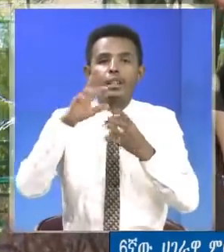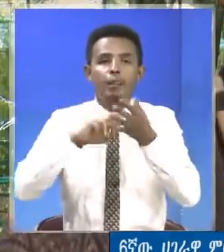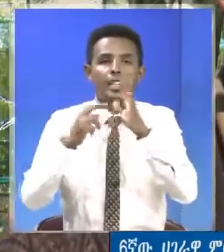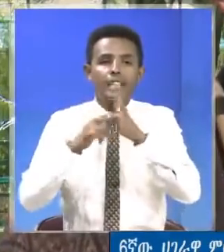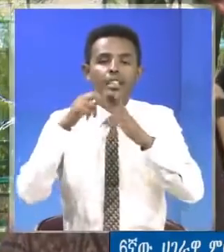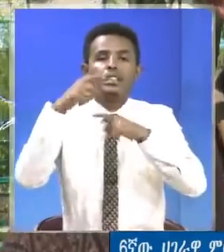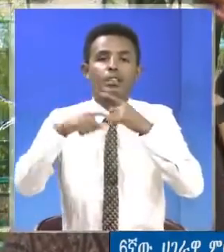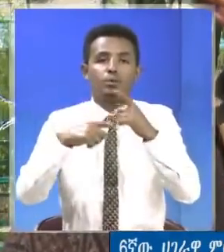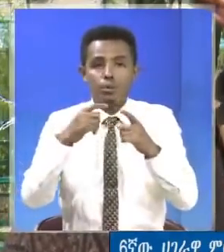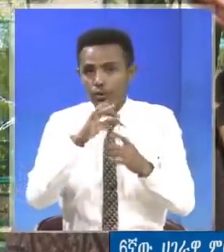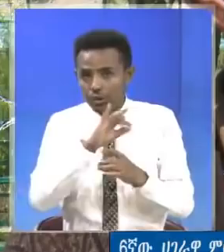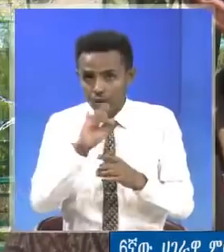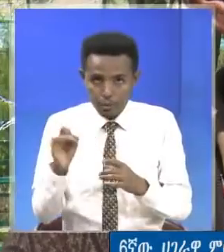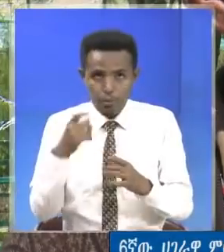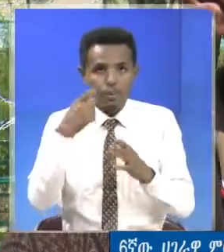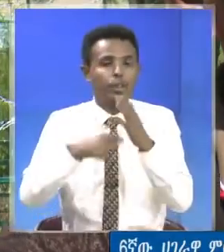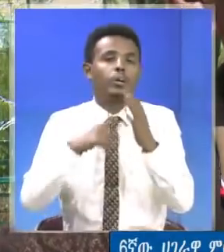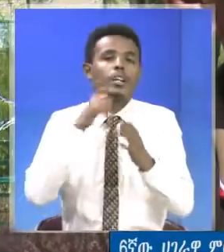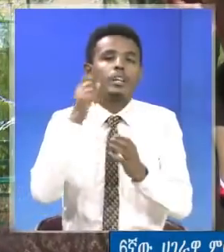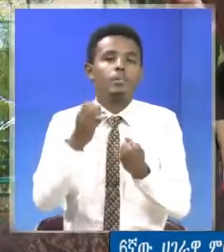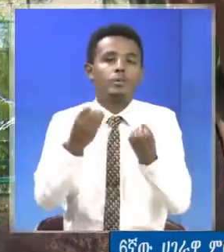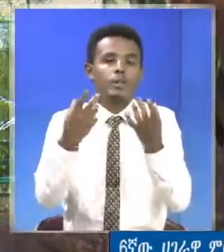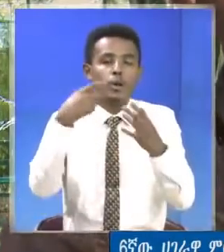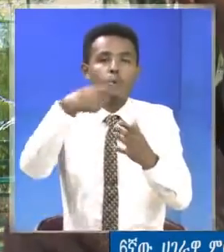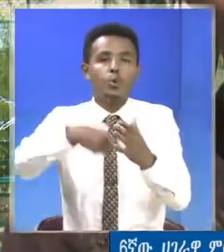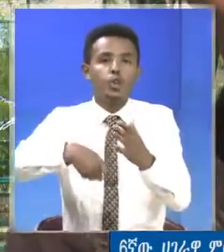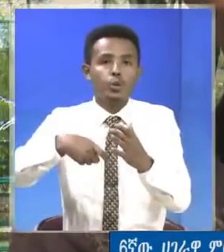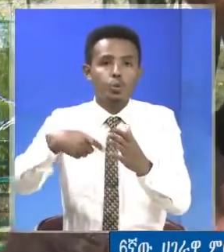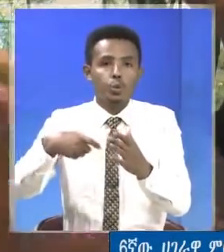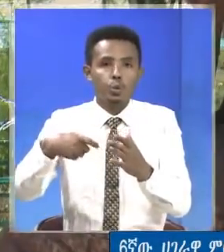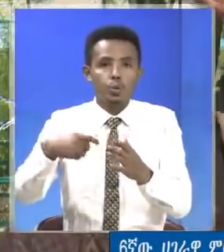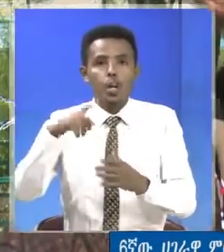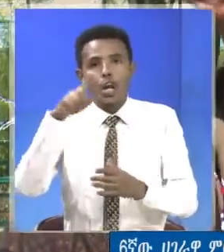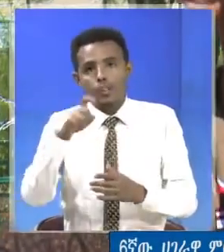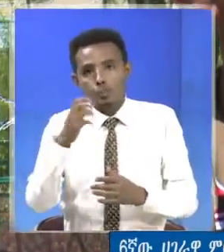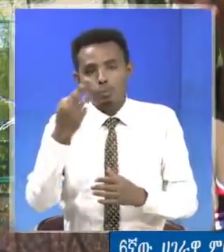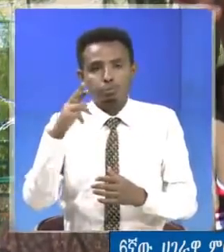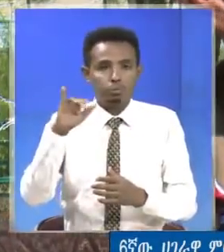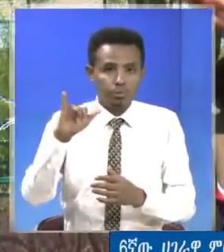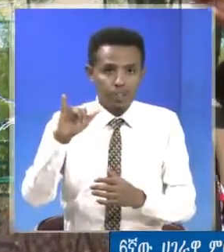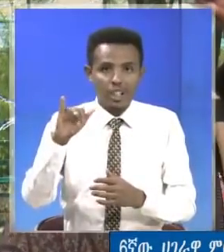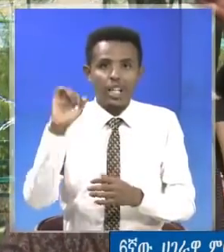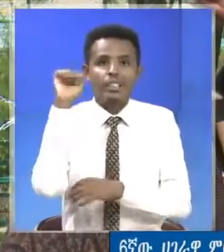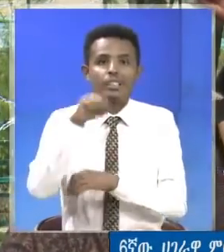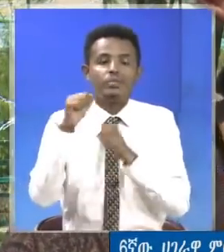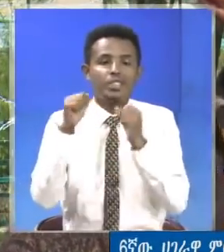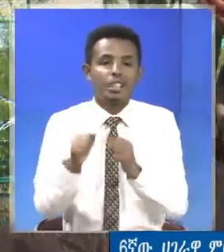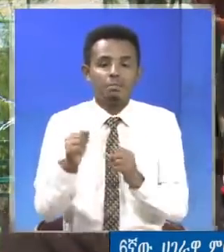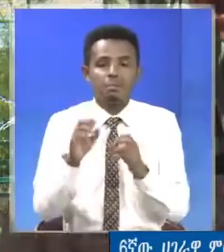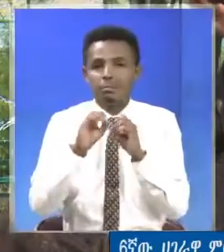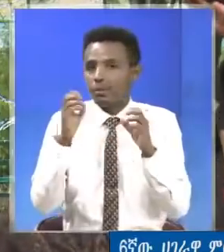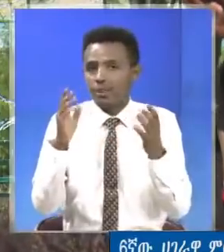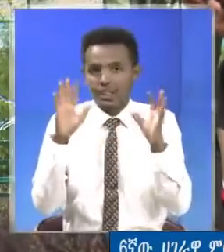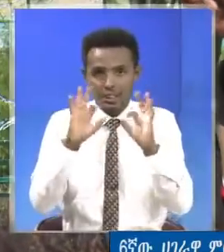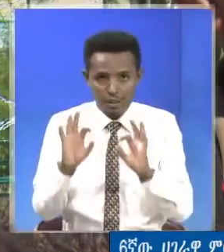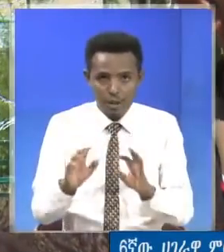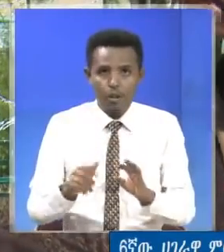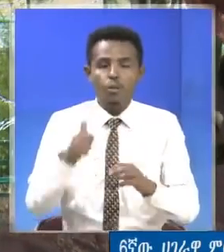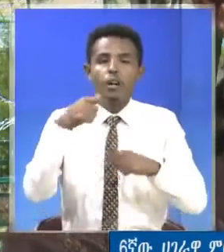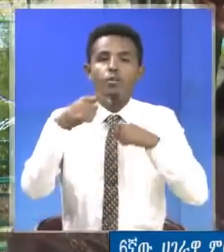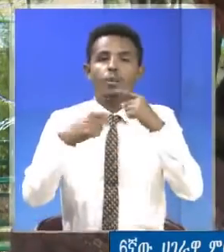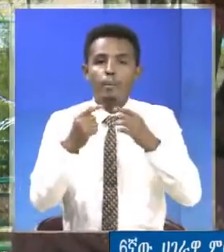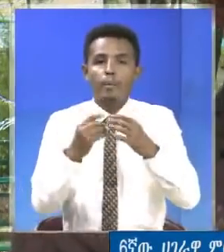አይደለም። በአብዛኛው ውጤቱ ሰምበዲ ኤክሱም ወይ ላሸንፍ ይችላል፣ እዳዝ ማታር። ዋናው ፕሮሰሱ ነው።